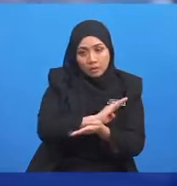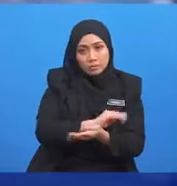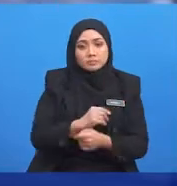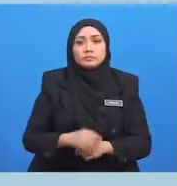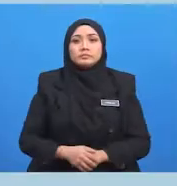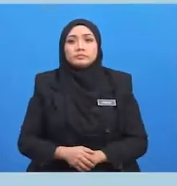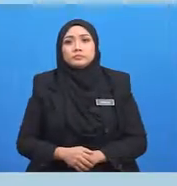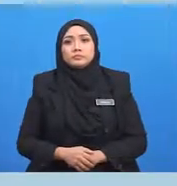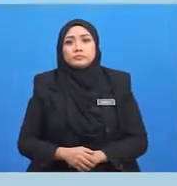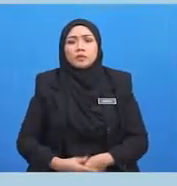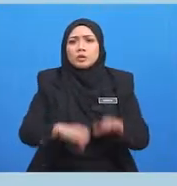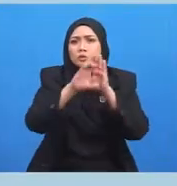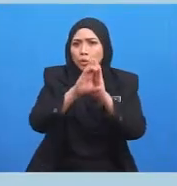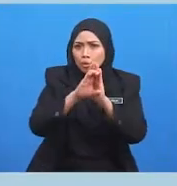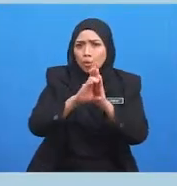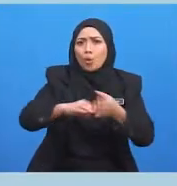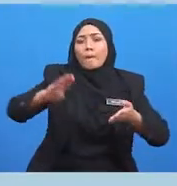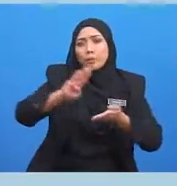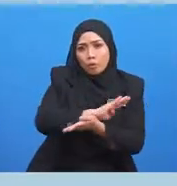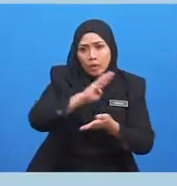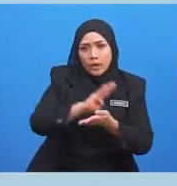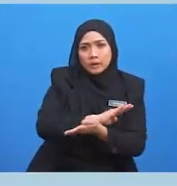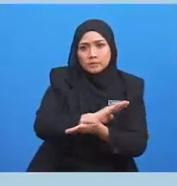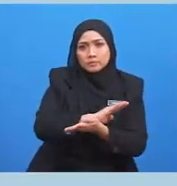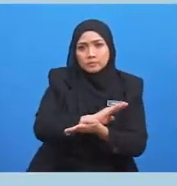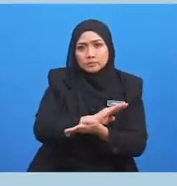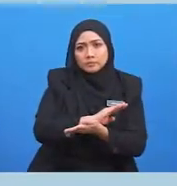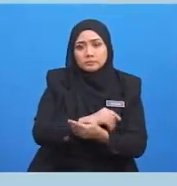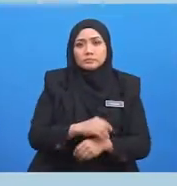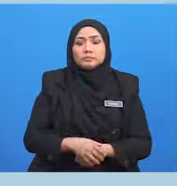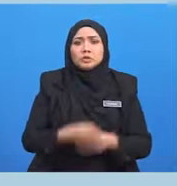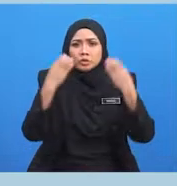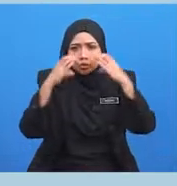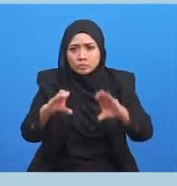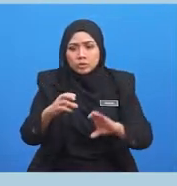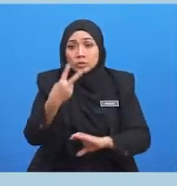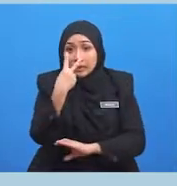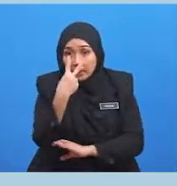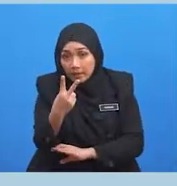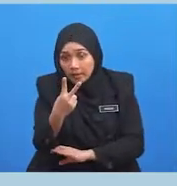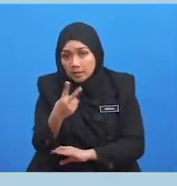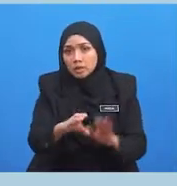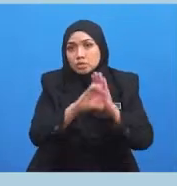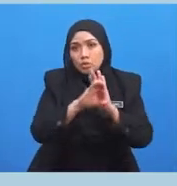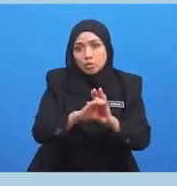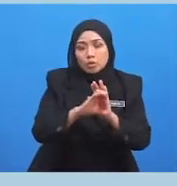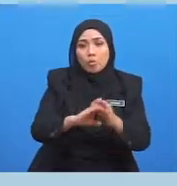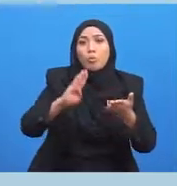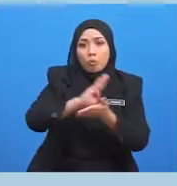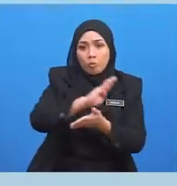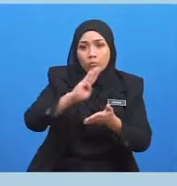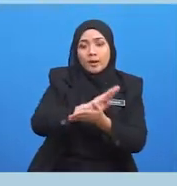Berikut merupakan contoh borang soal selidik. Cuba murid-murid perhatikan contoh borang